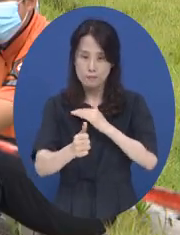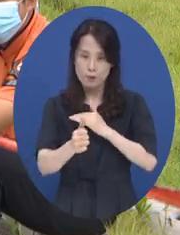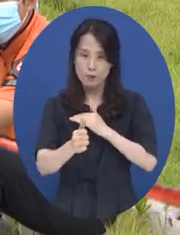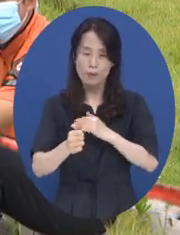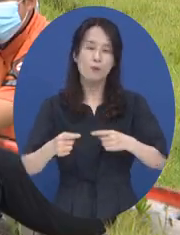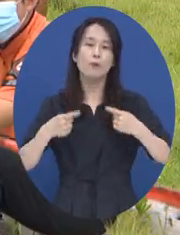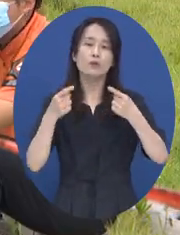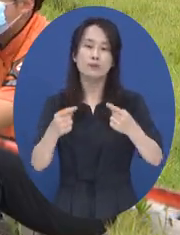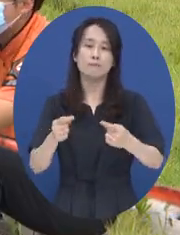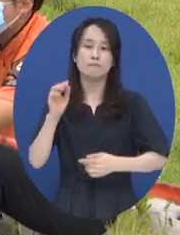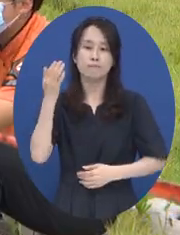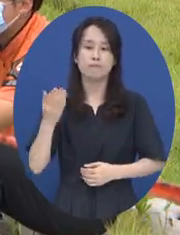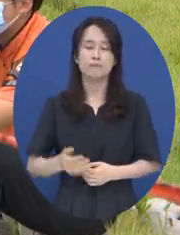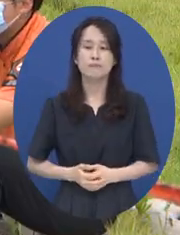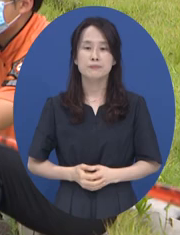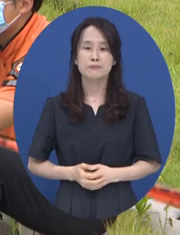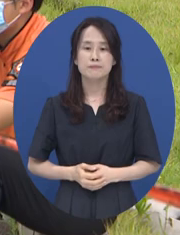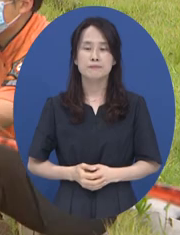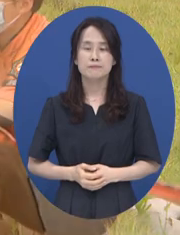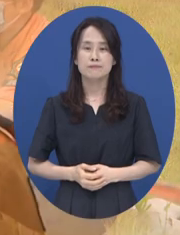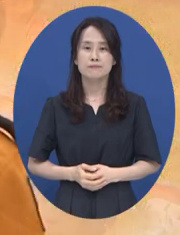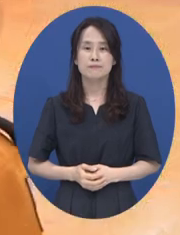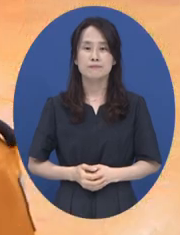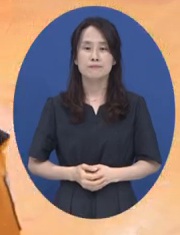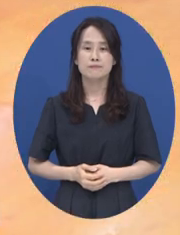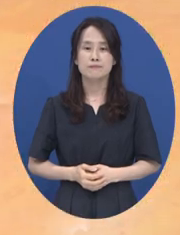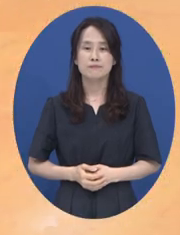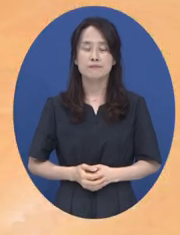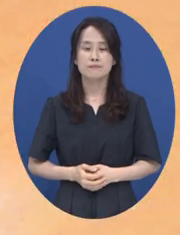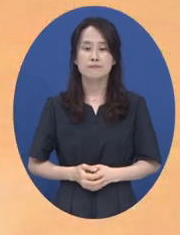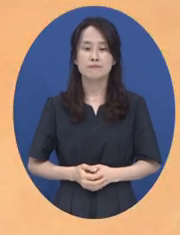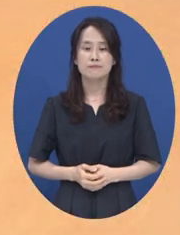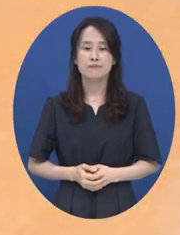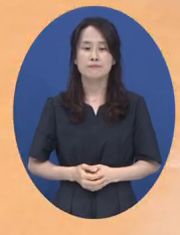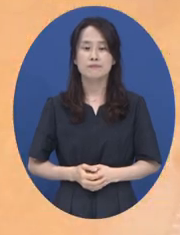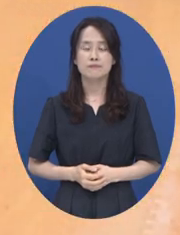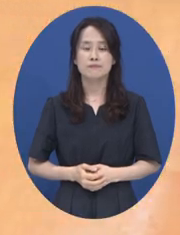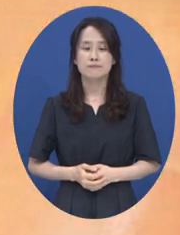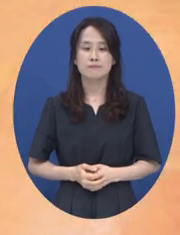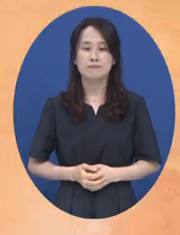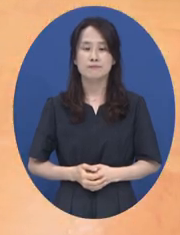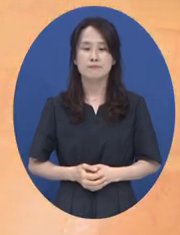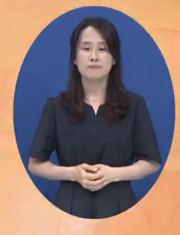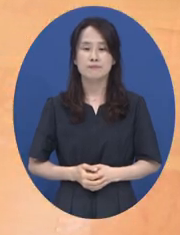경기도 대표 선수 자격으로 출전하게 됩니다. 경기지TV 구영슬입니다.